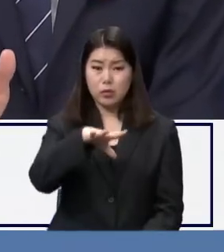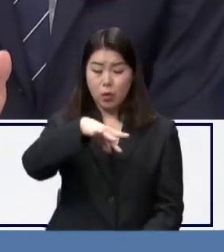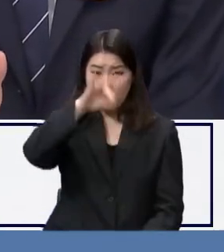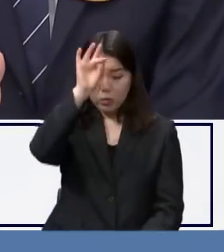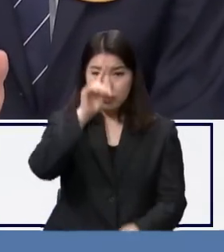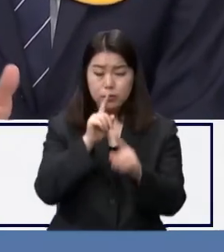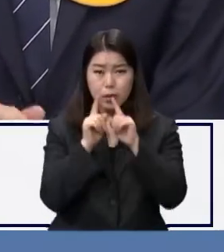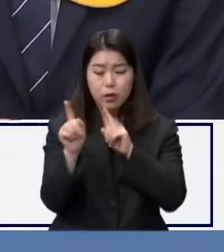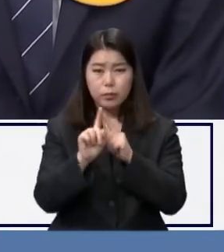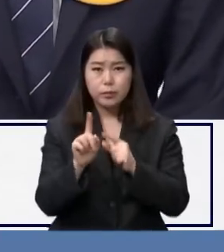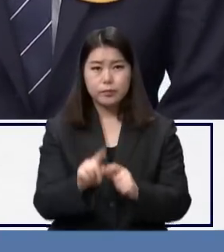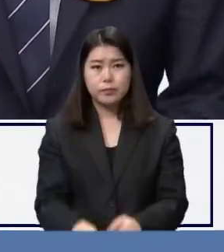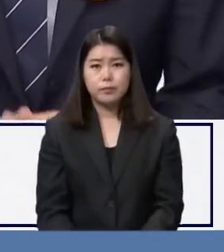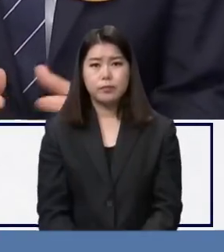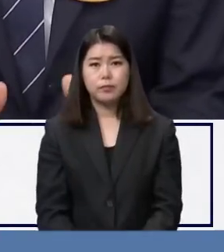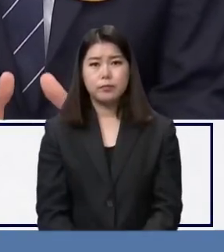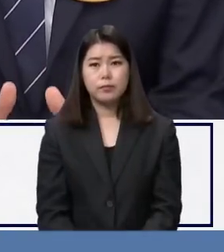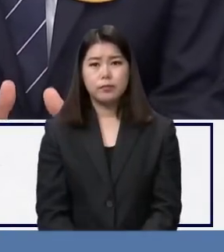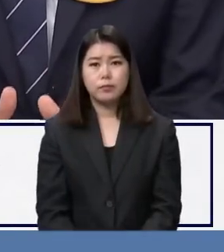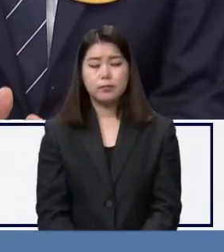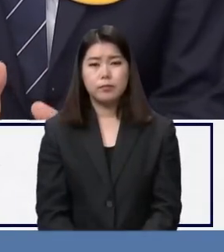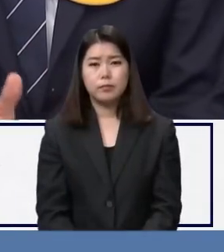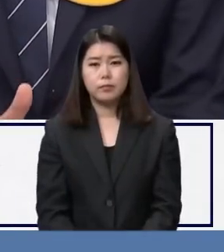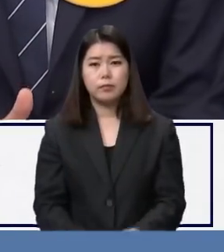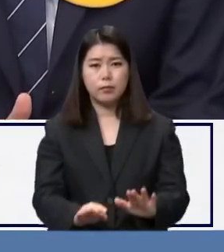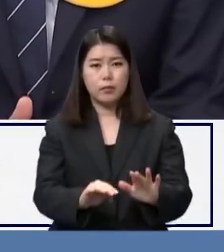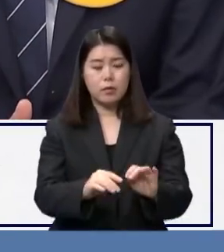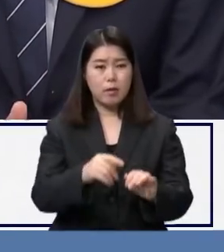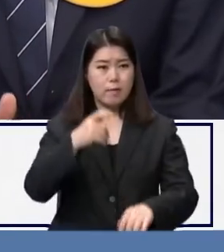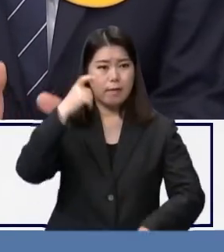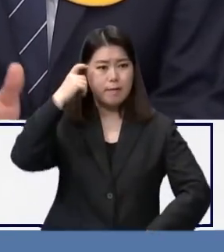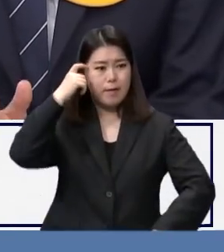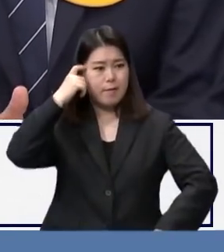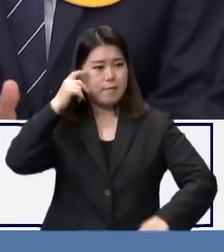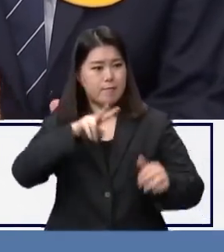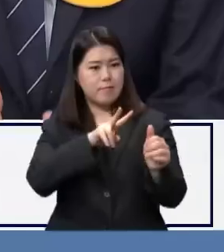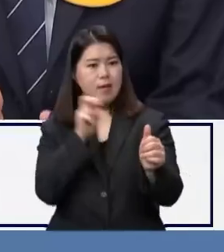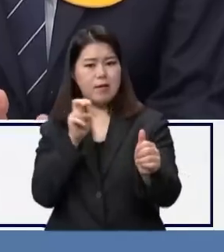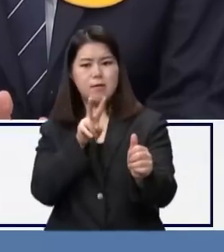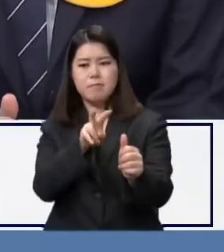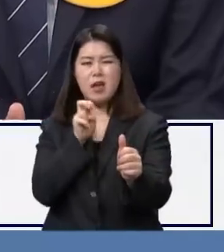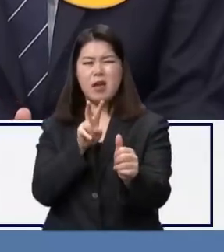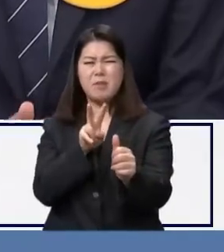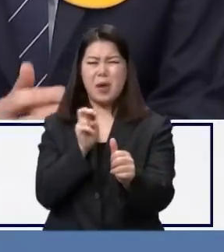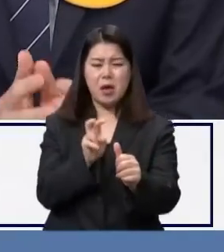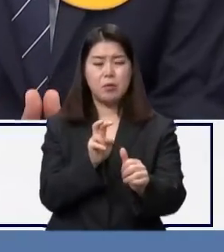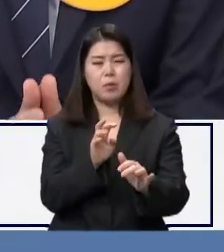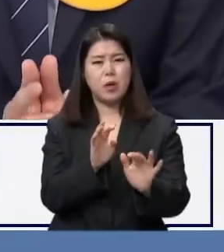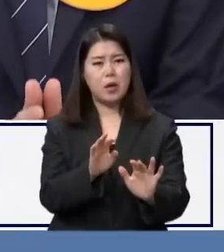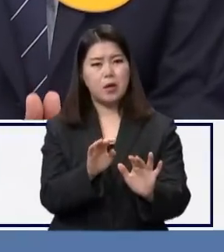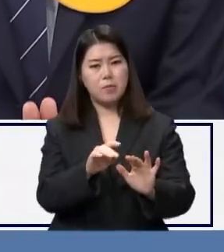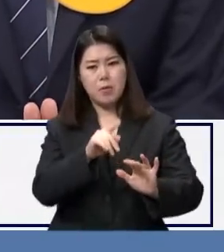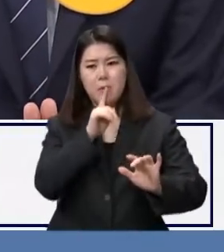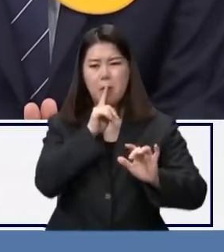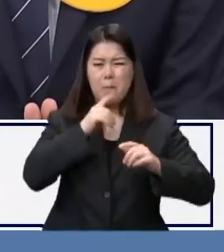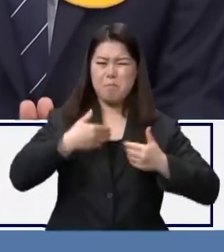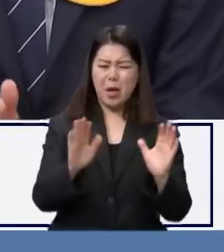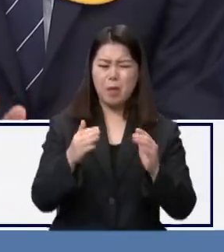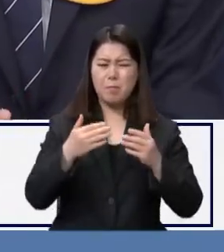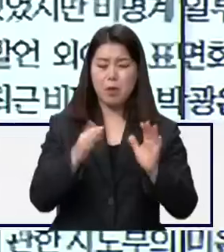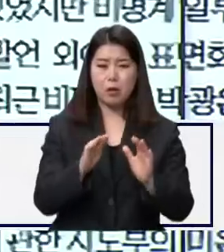아까 이야기 드린 것처럼 너무 이겨내 적대적으로 폭언들이 오가고 그러니까 이견을 아예 못